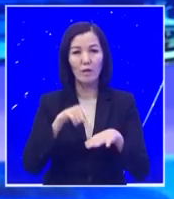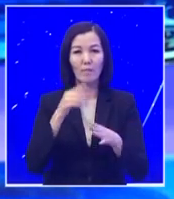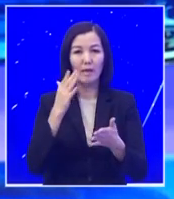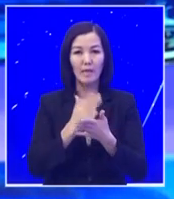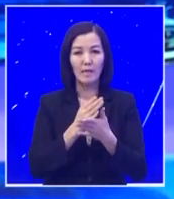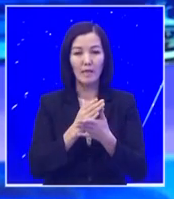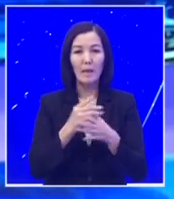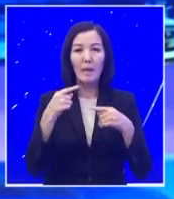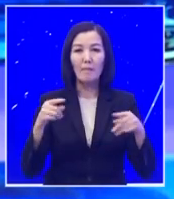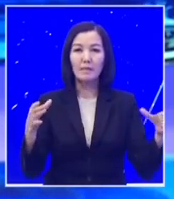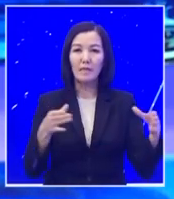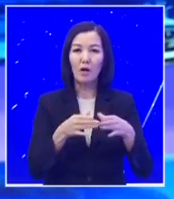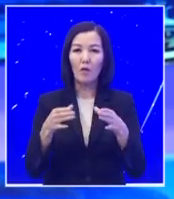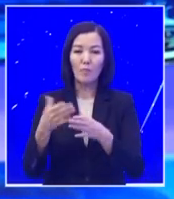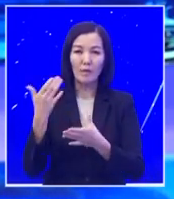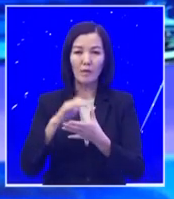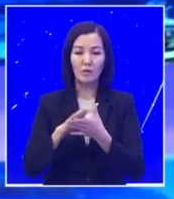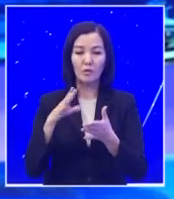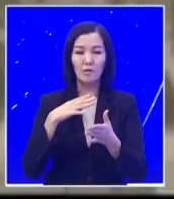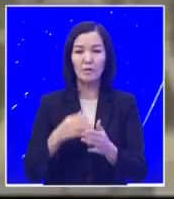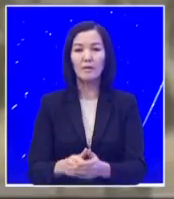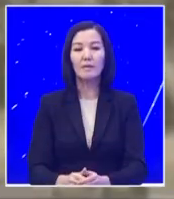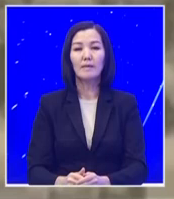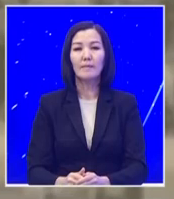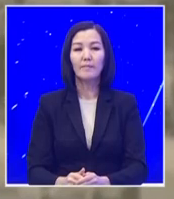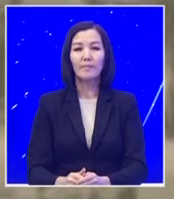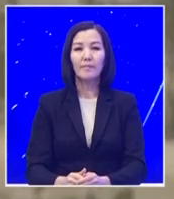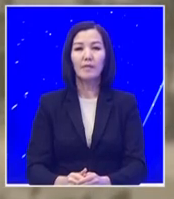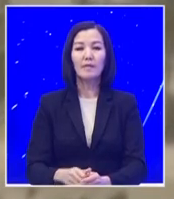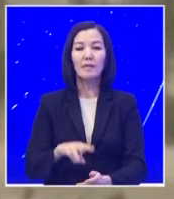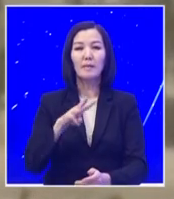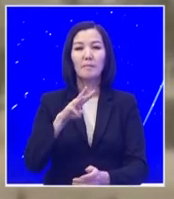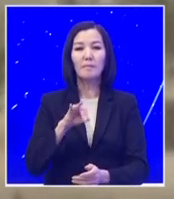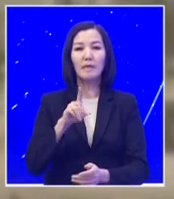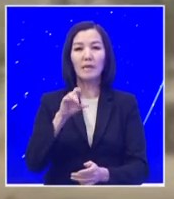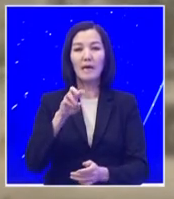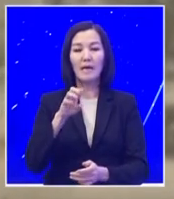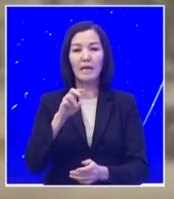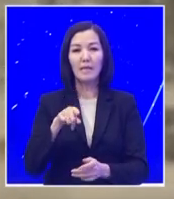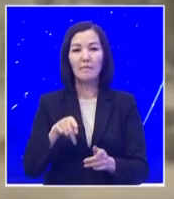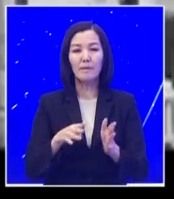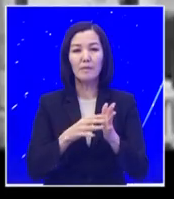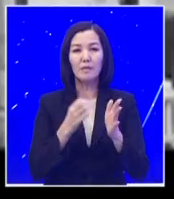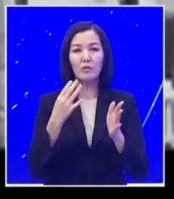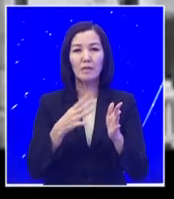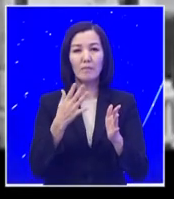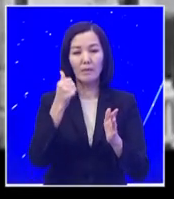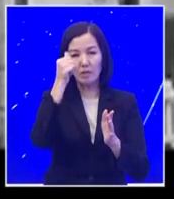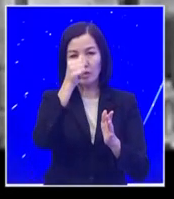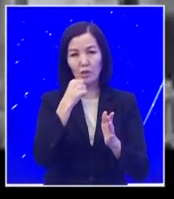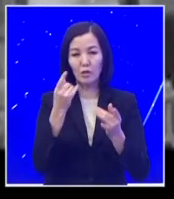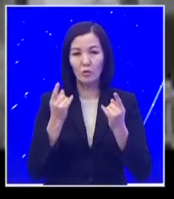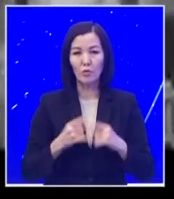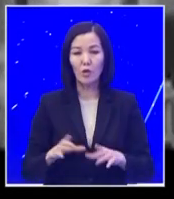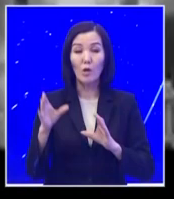қауыммен танысуға септігін тигізді. Евгений Петрович Михаэлис 1841 жылы Петербурда туған.